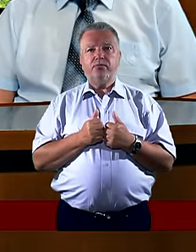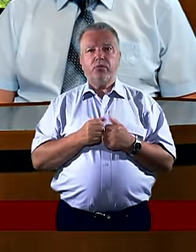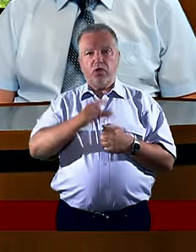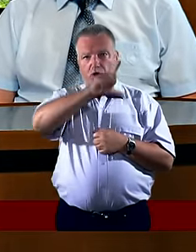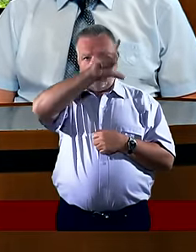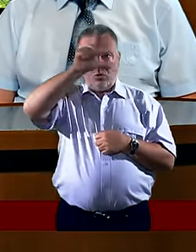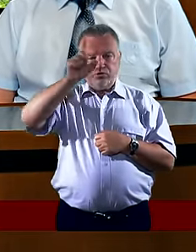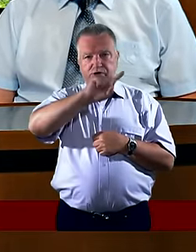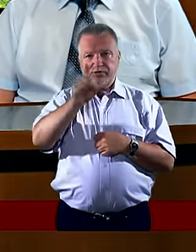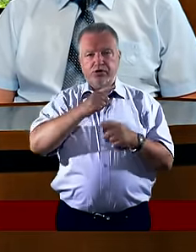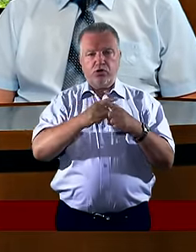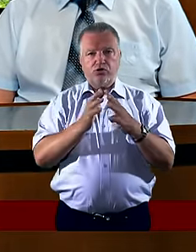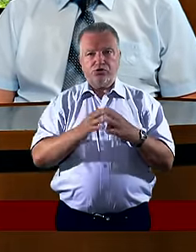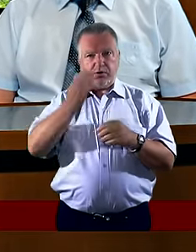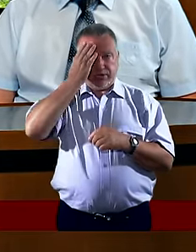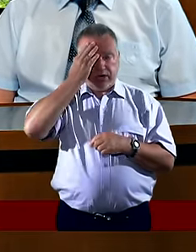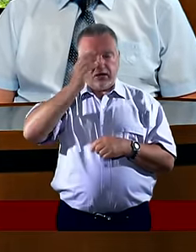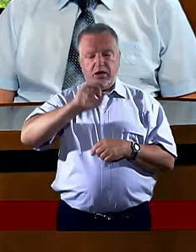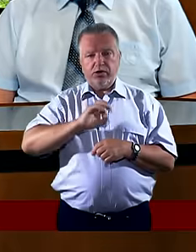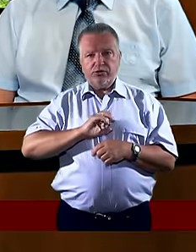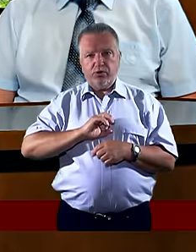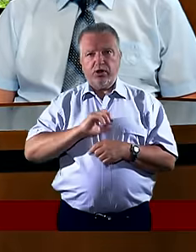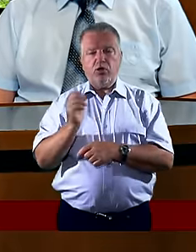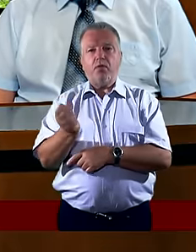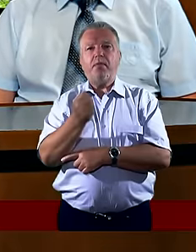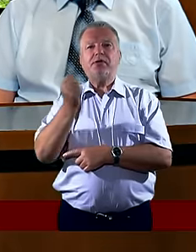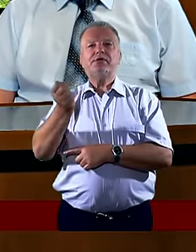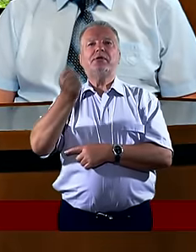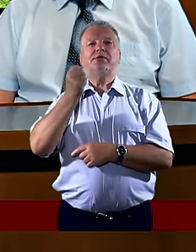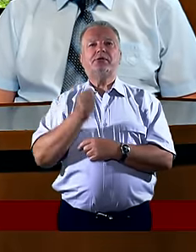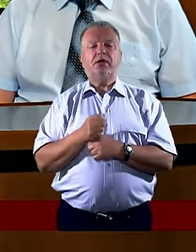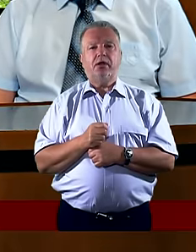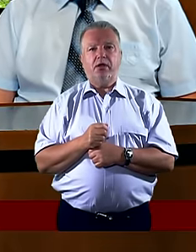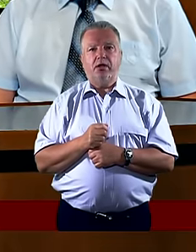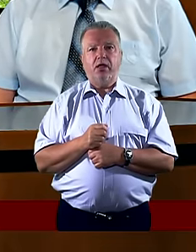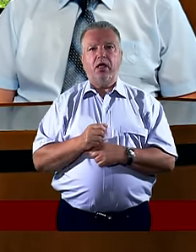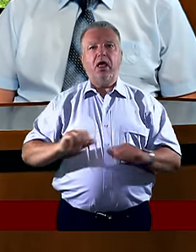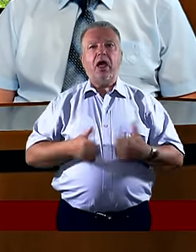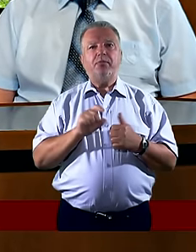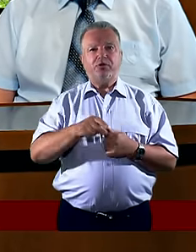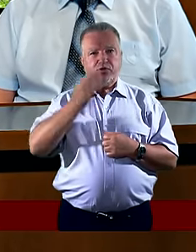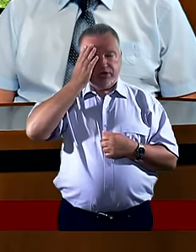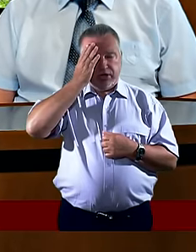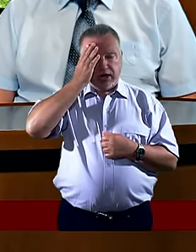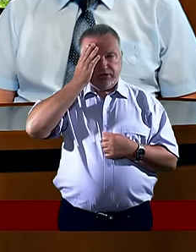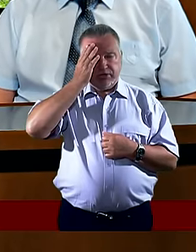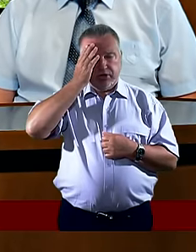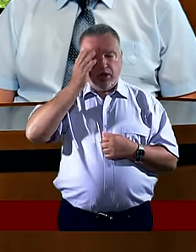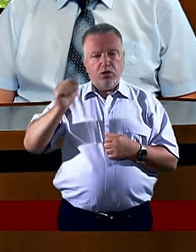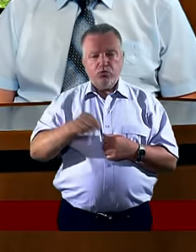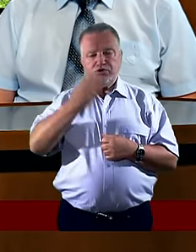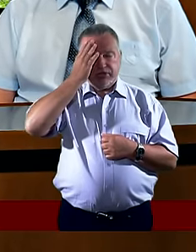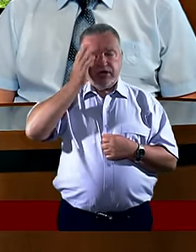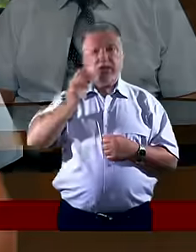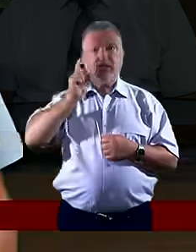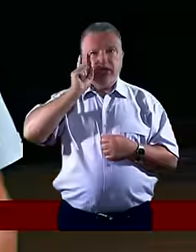członkowie Kościoła znali swojego arcypasterza. A żeby to znać, to